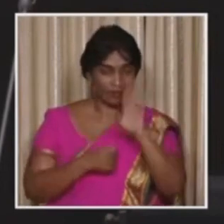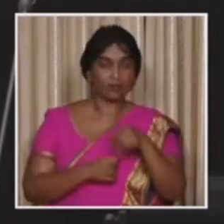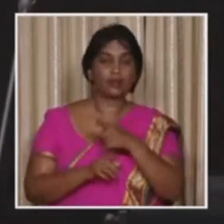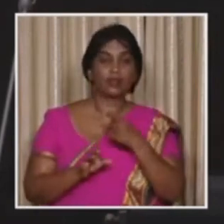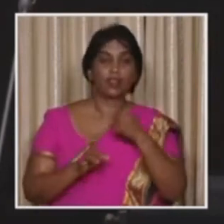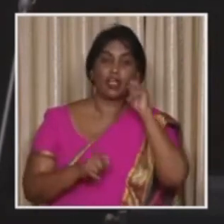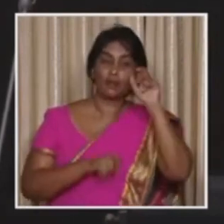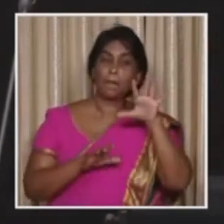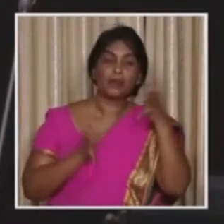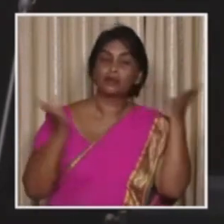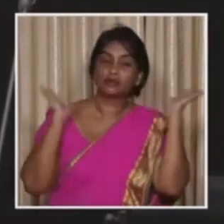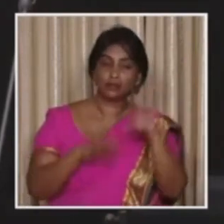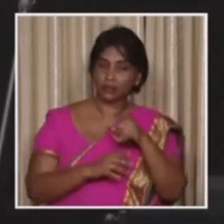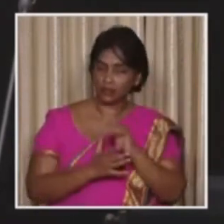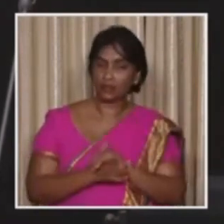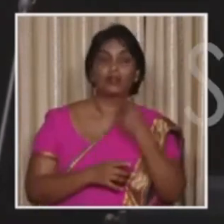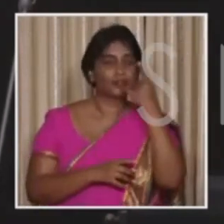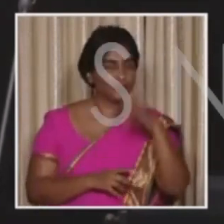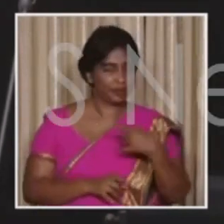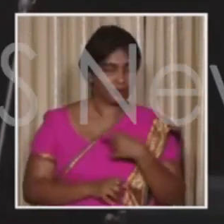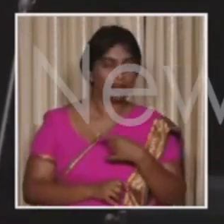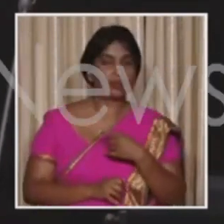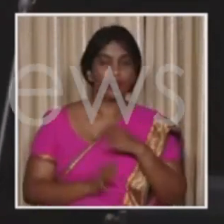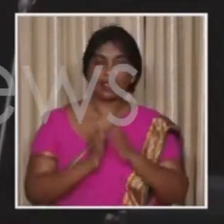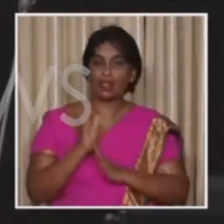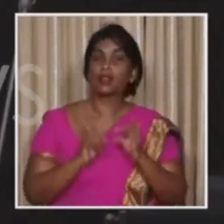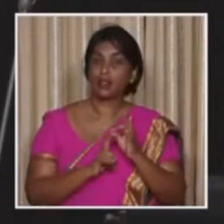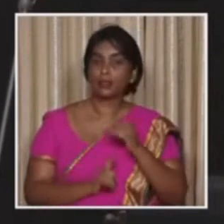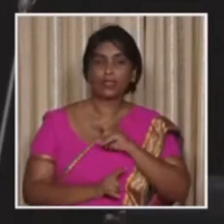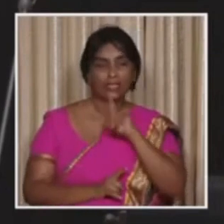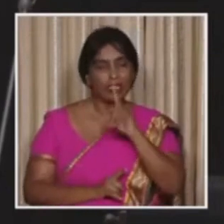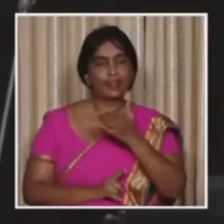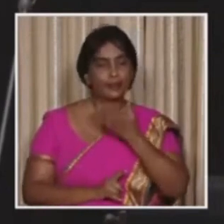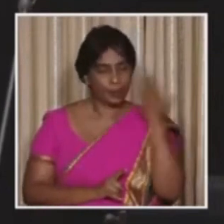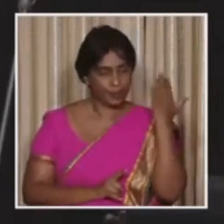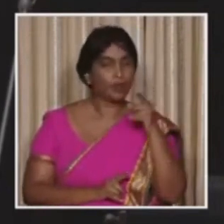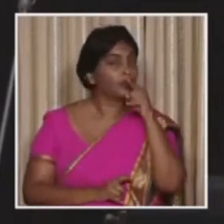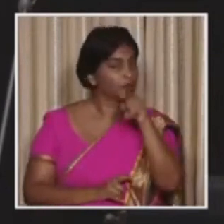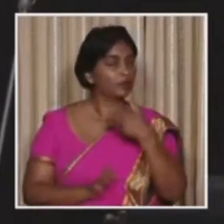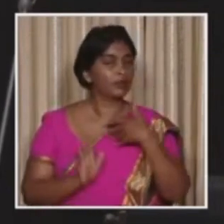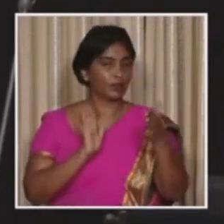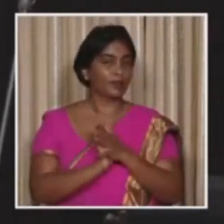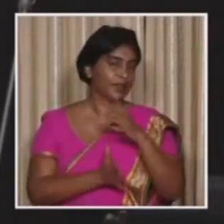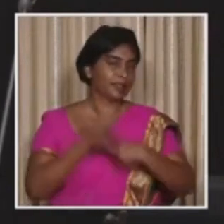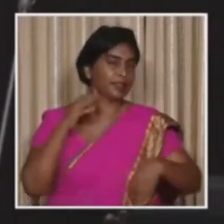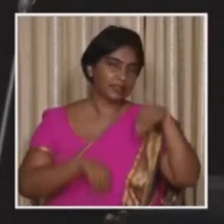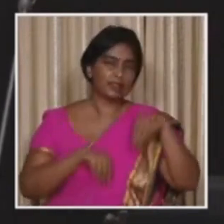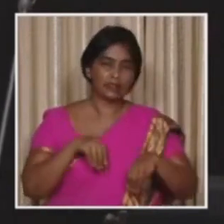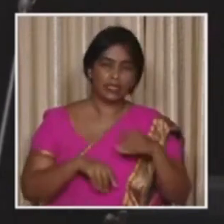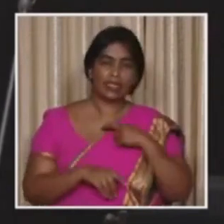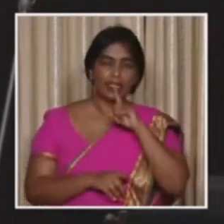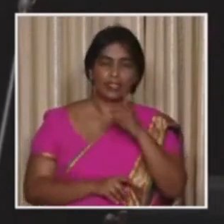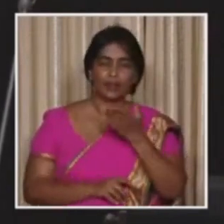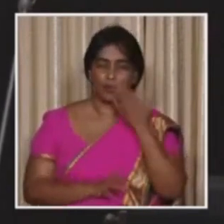යටිනුවරට මිනිස්සු 500ක් ගේන්නකෝ. ඒ නිසා මන්ත්‍රීතුමා අපිට කියන්න පුළුවන්. ඔබතුමාලා අපි එකට ඡන්දෙ ඉල්ලුවානේ කියන්න